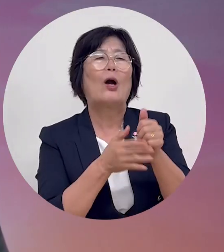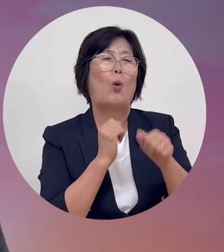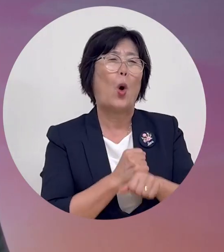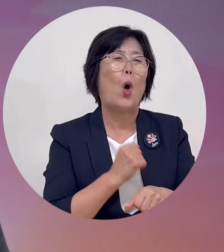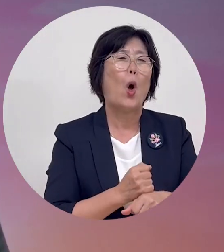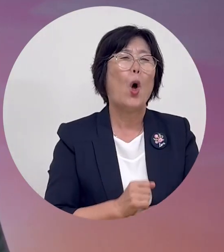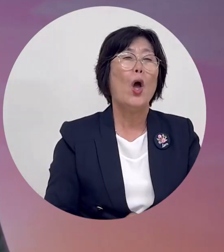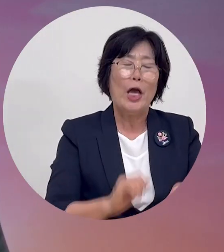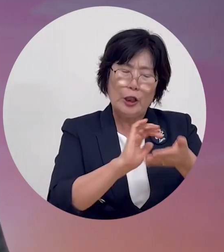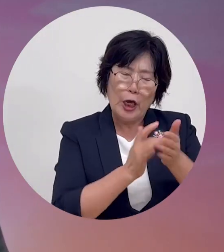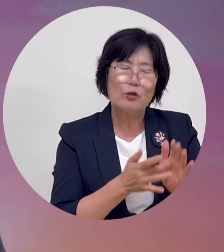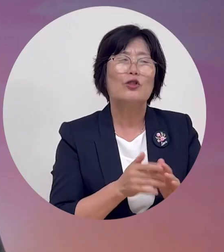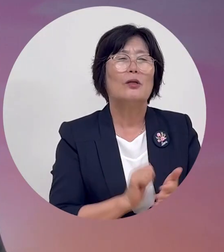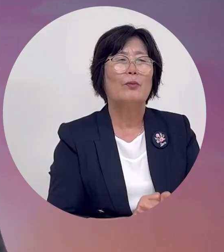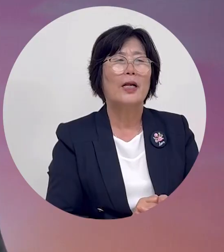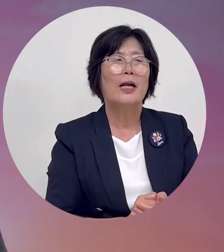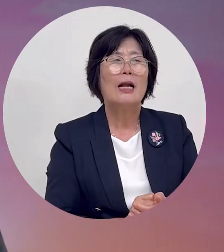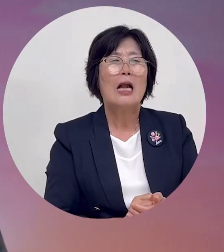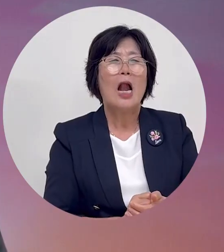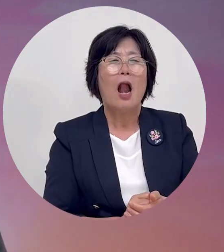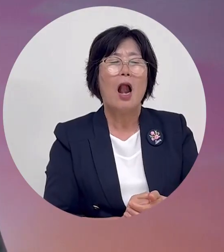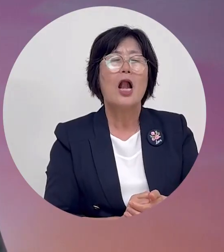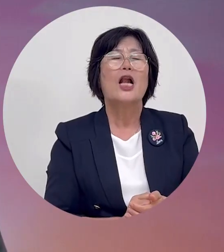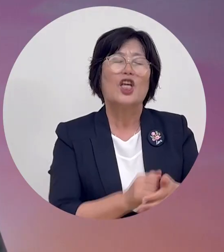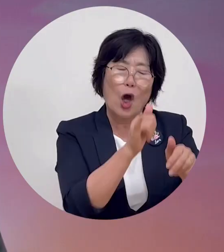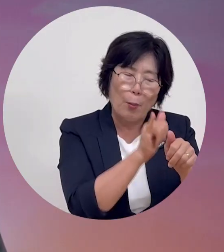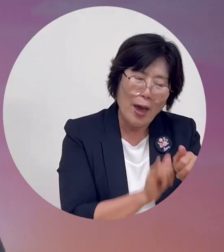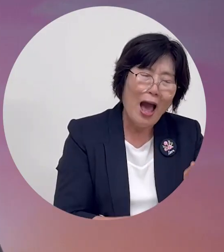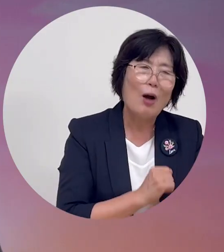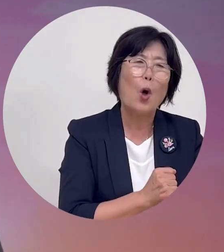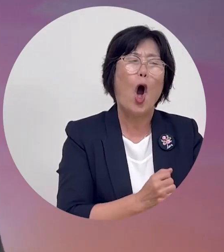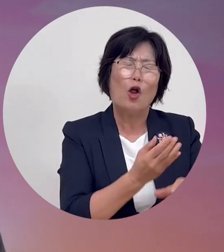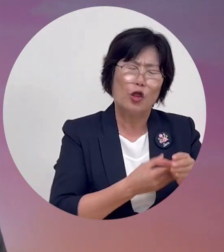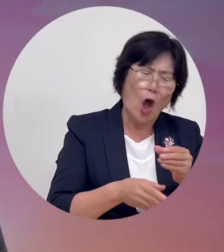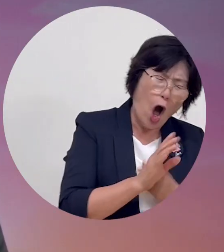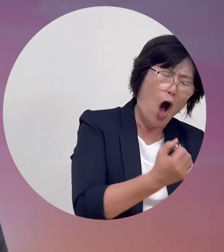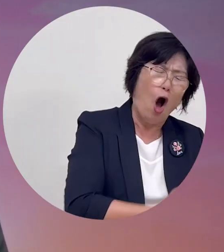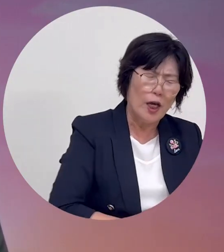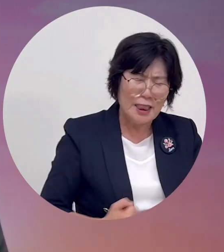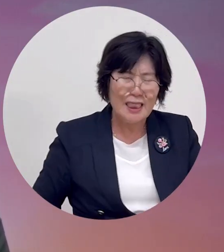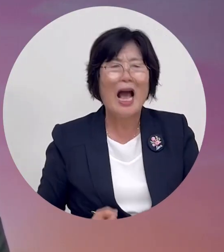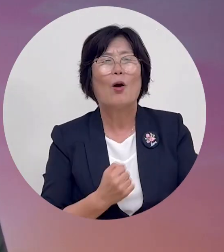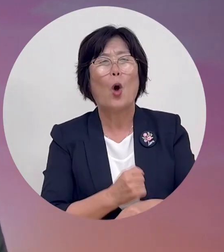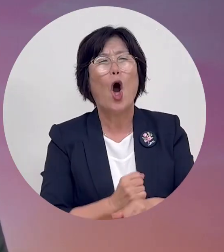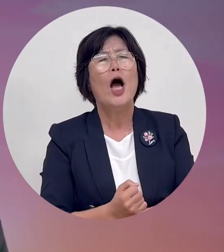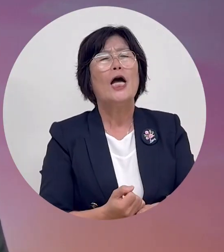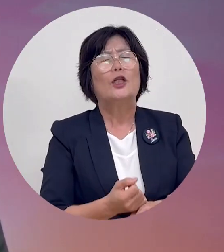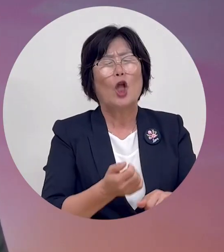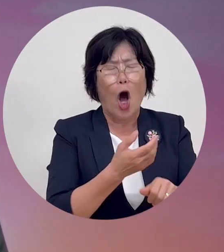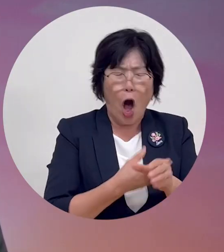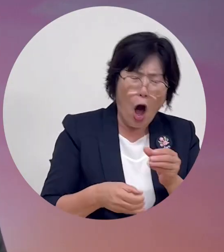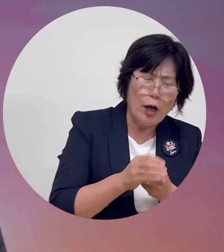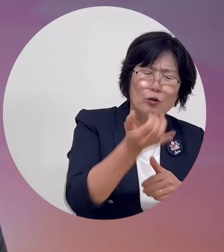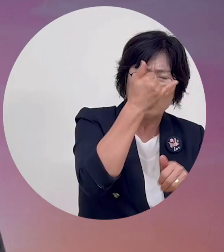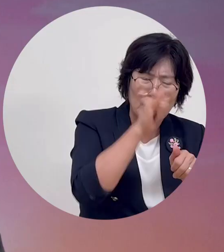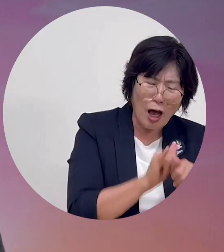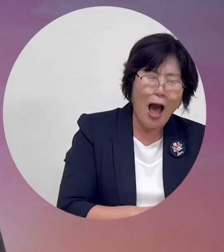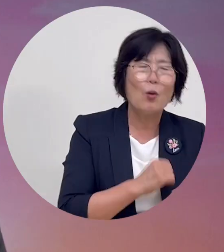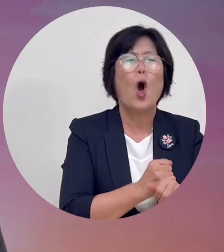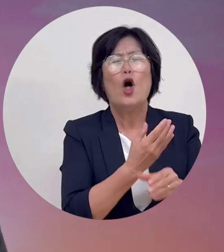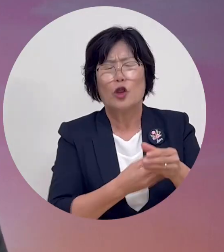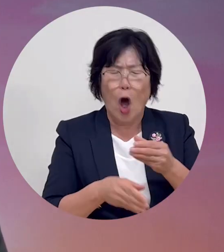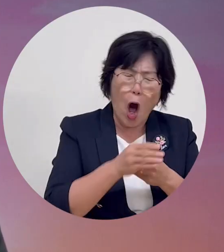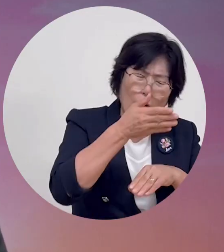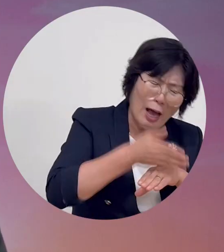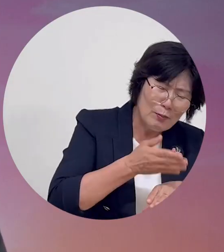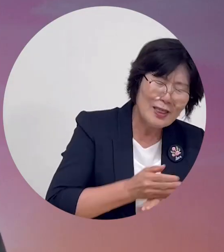사람들 보십시오. 더 헌신하고, 더 충성하고, 더 감사하고, 더